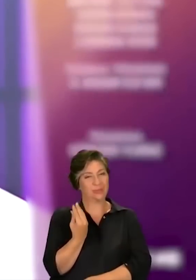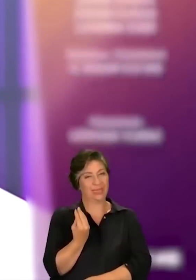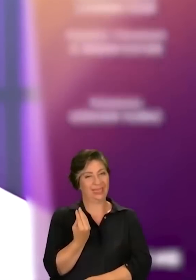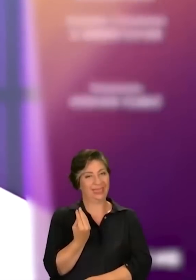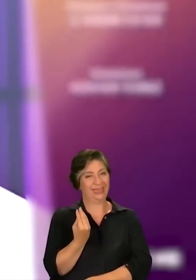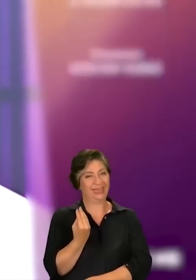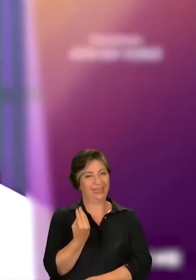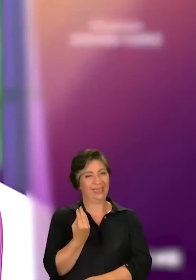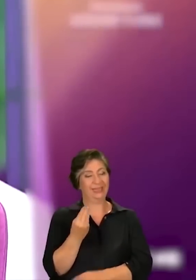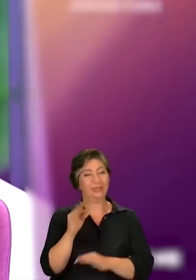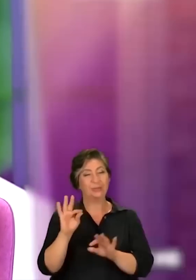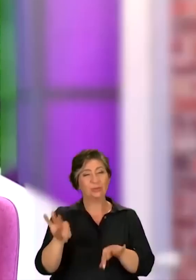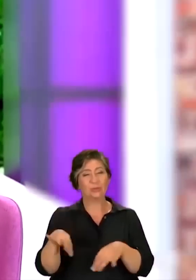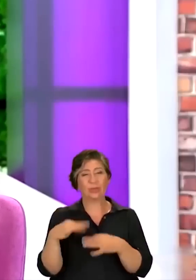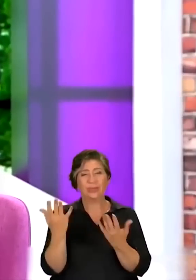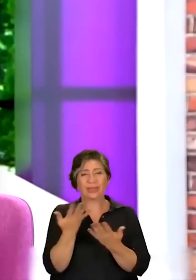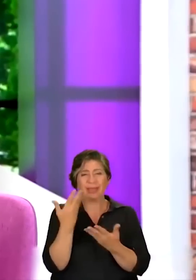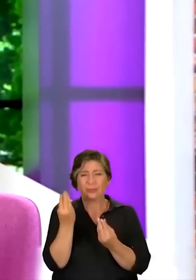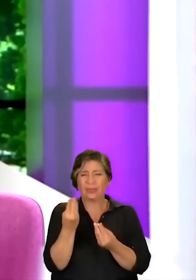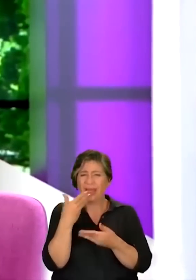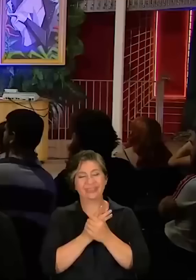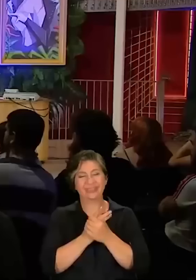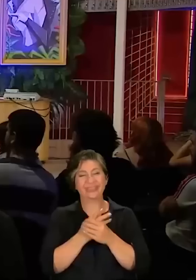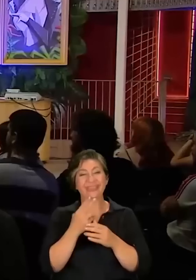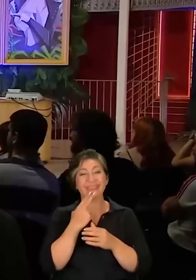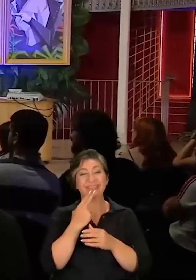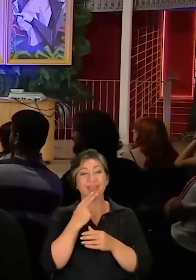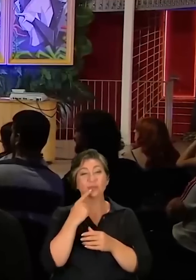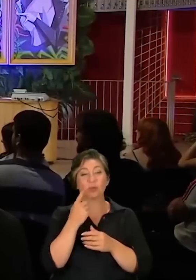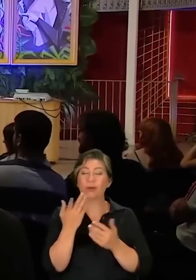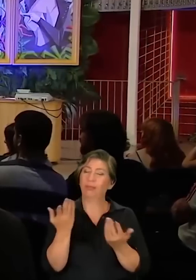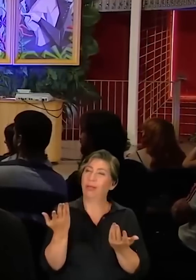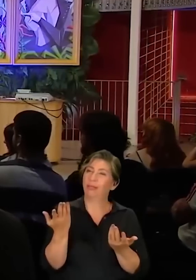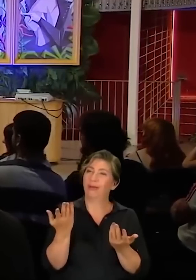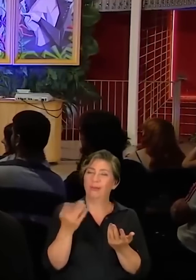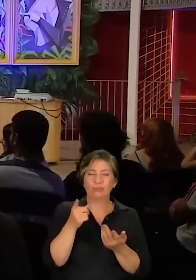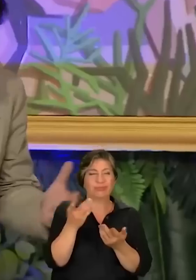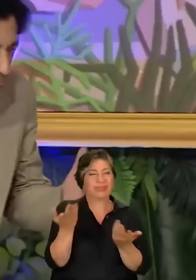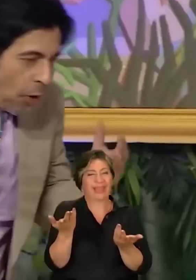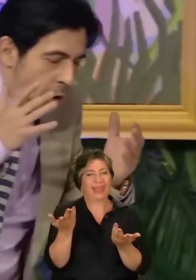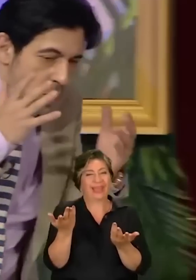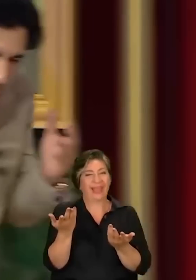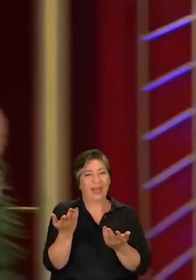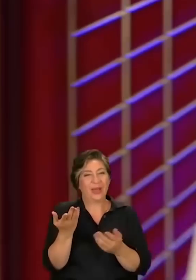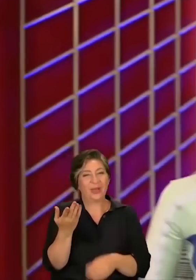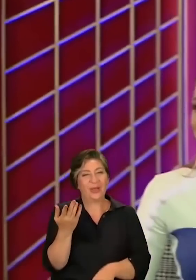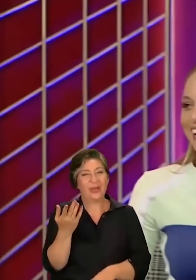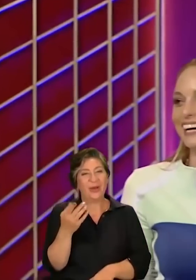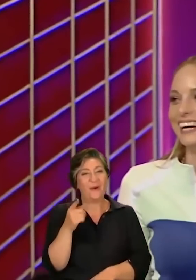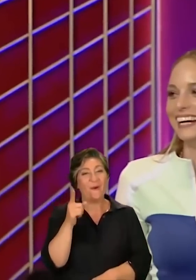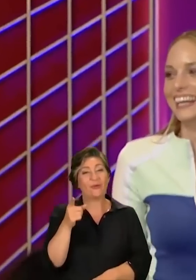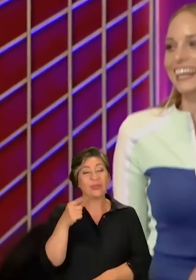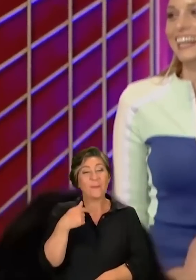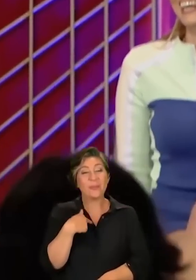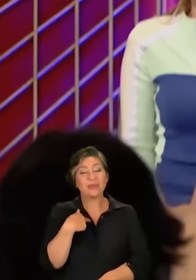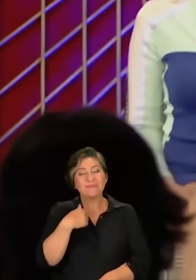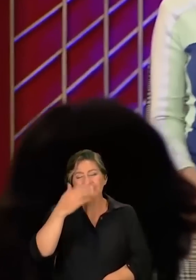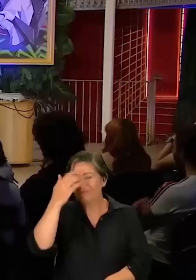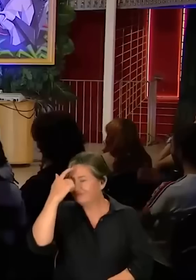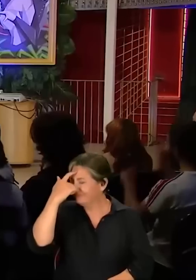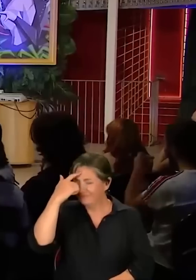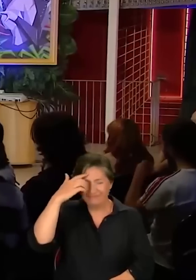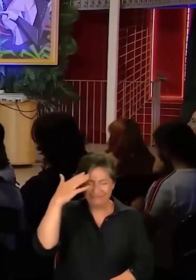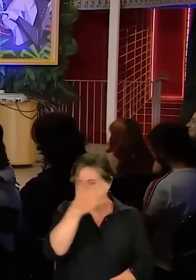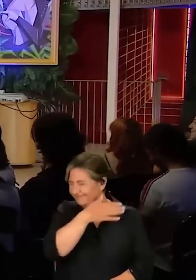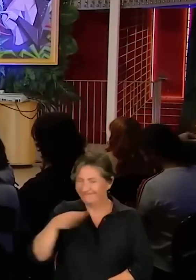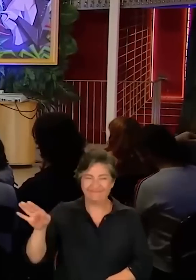Güzeldir. Çoraba ne güzel anlamlar evet, kattınız. Bunu... Kızlar diyorlar ki Allah'ım bu nedir diyorlar. Bak şimdi o orası benim yıkıldığım